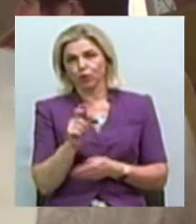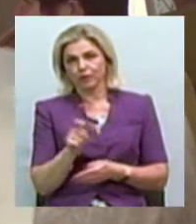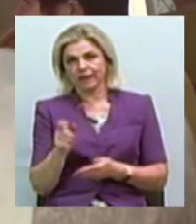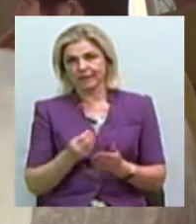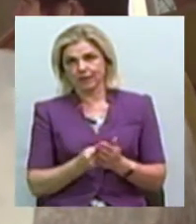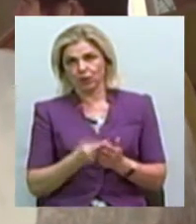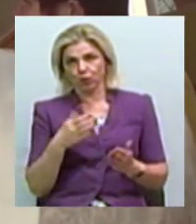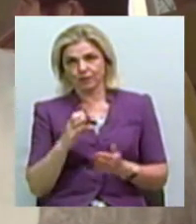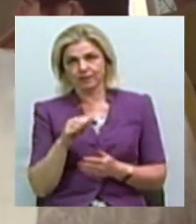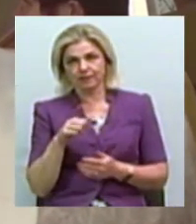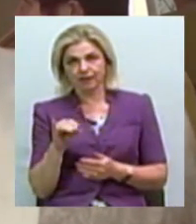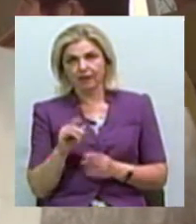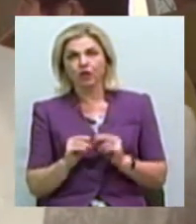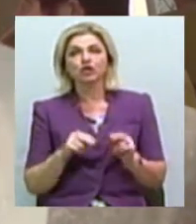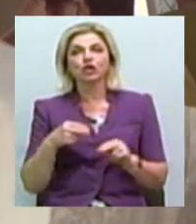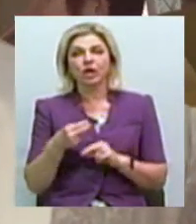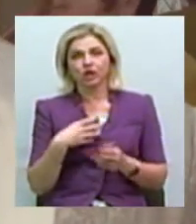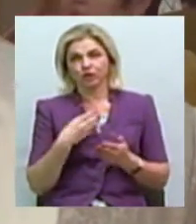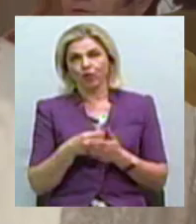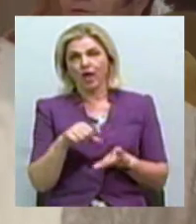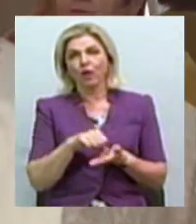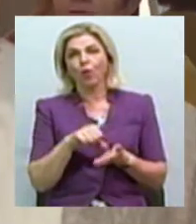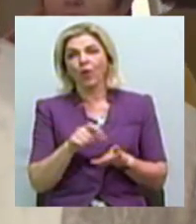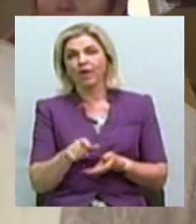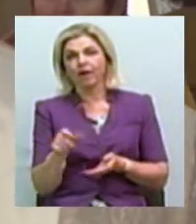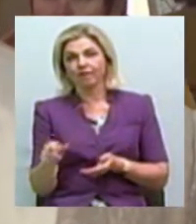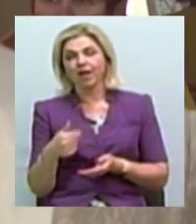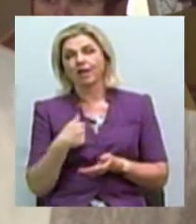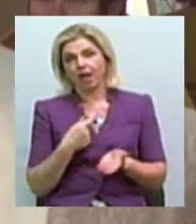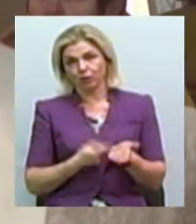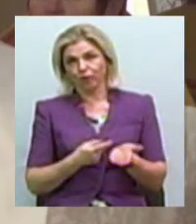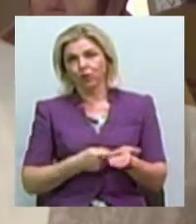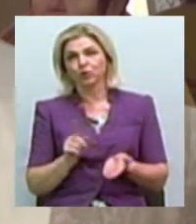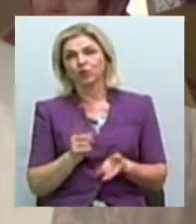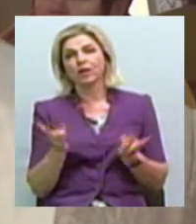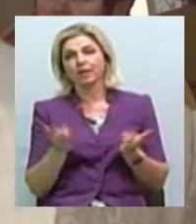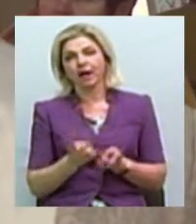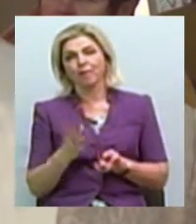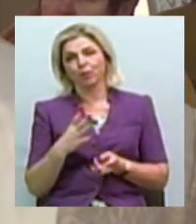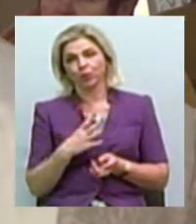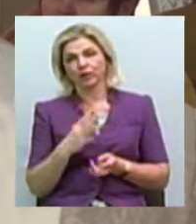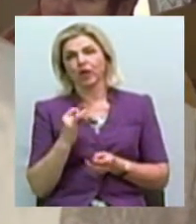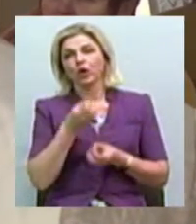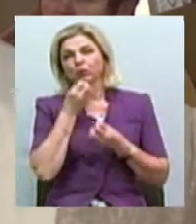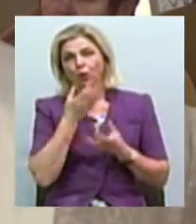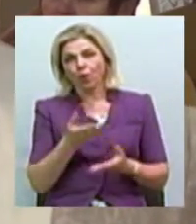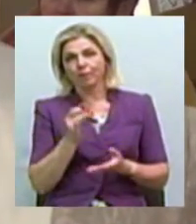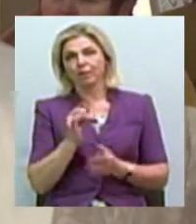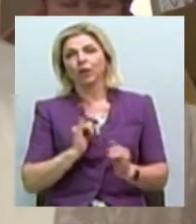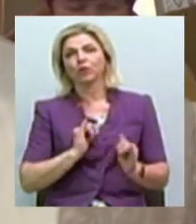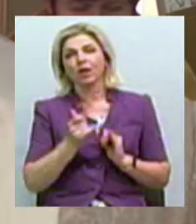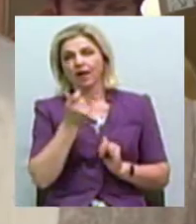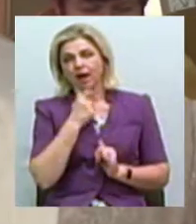цінності. І через своїх героїв я довожу, що треба бути і добрим, і